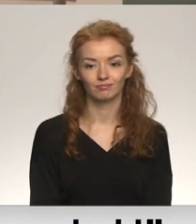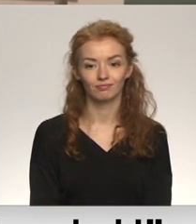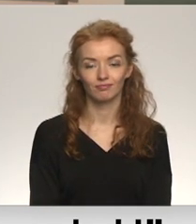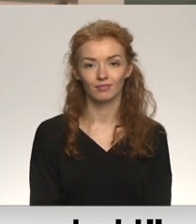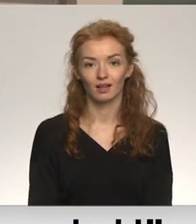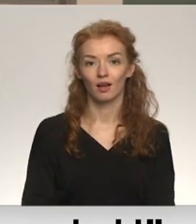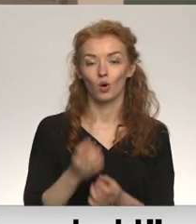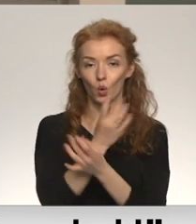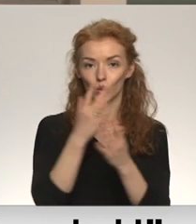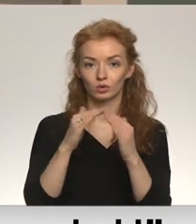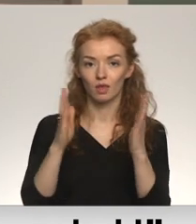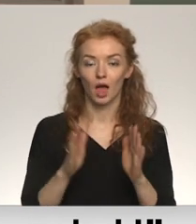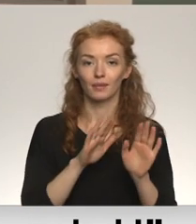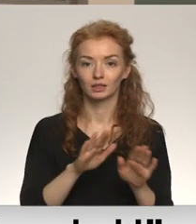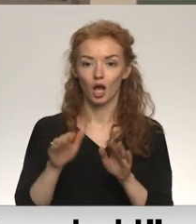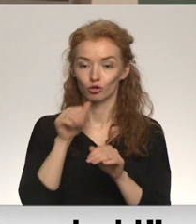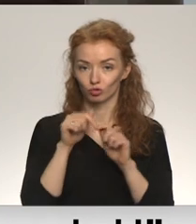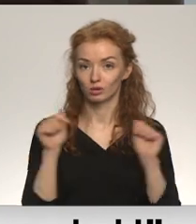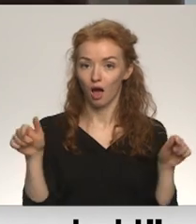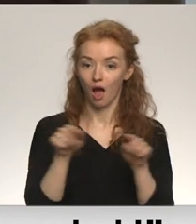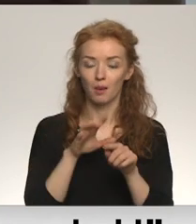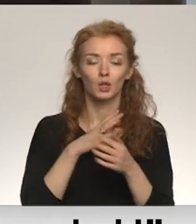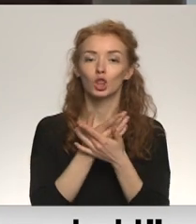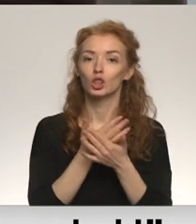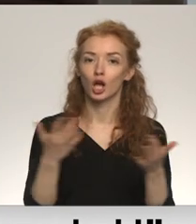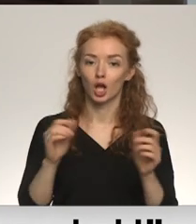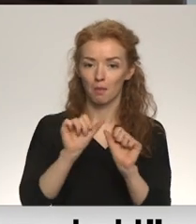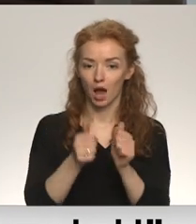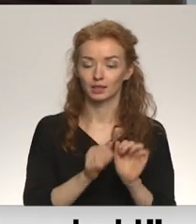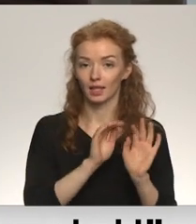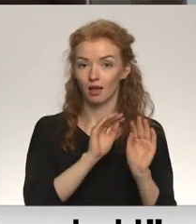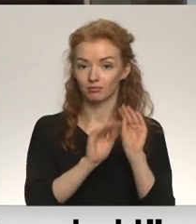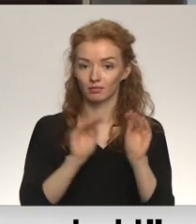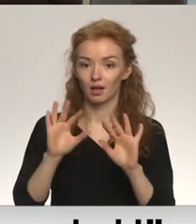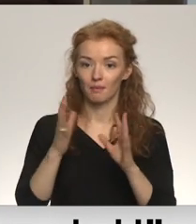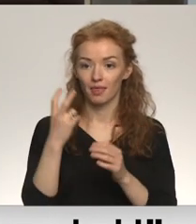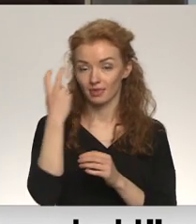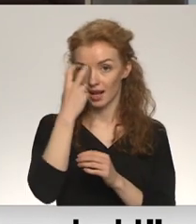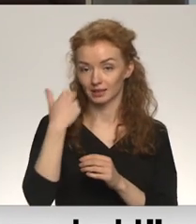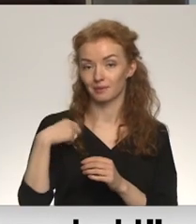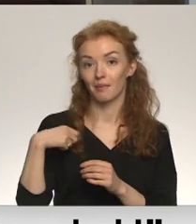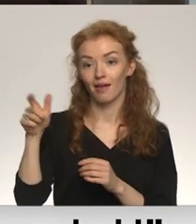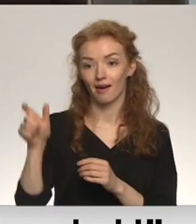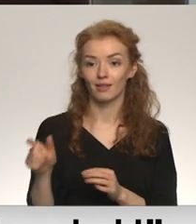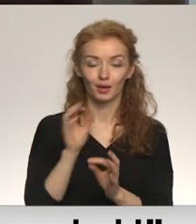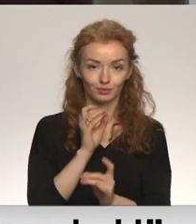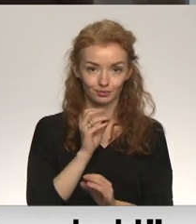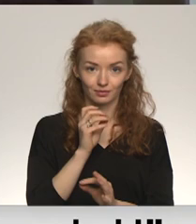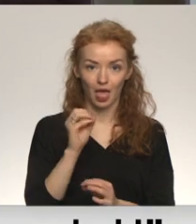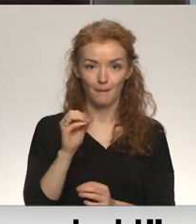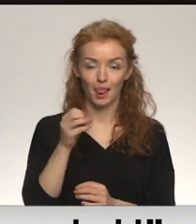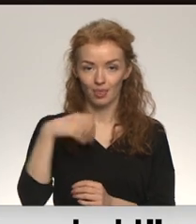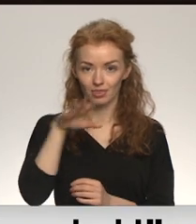Jelgavas kultūras nama izstāžu zāle pieredzējis dažādu mākslinieku darbus, bet šoreiz neredzīgas meitenes izpildījumā skanot Emīla